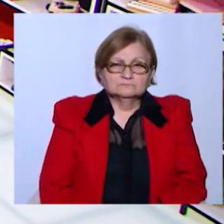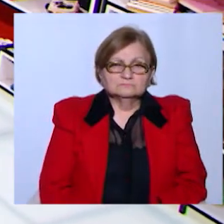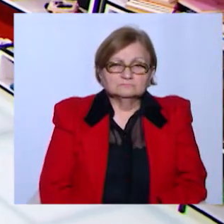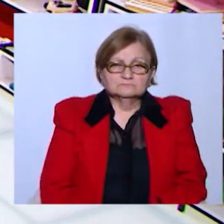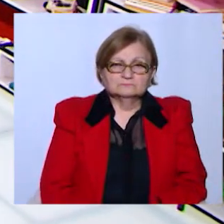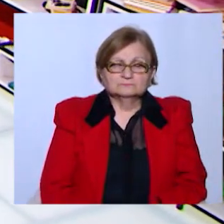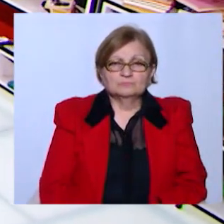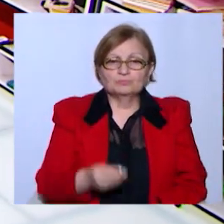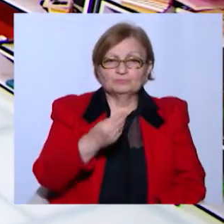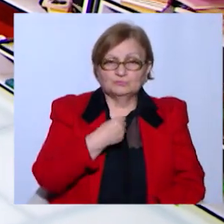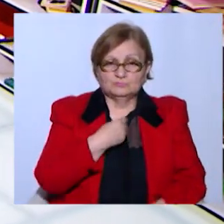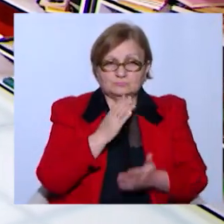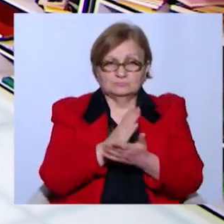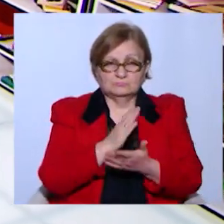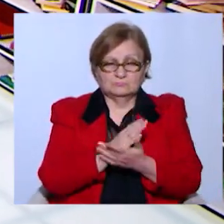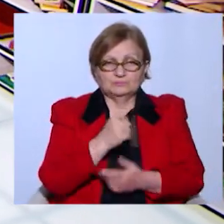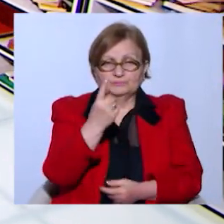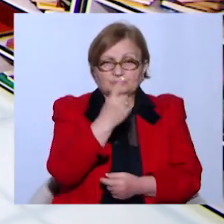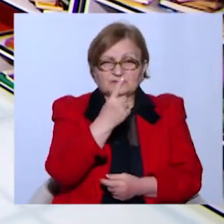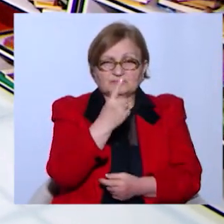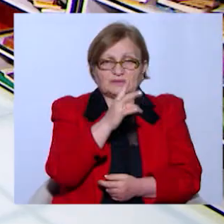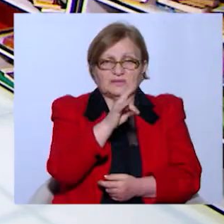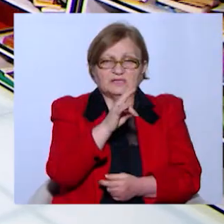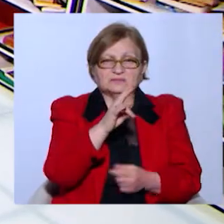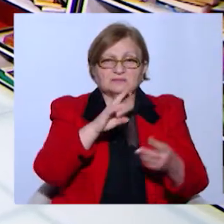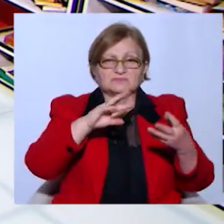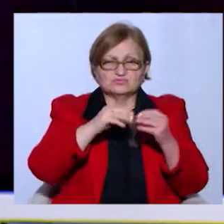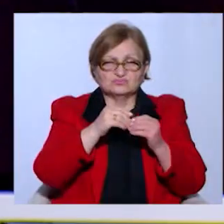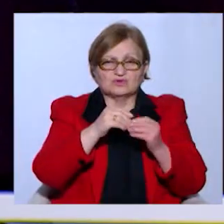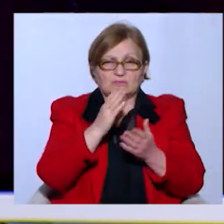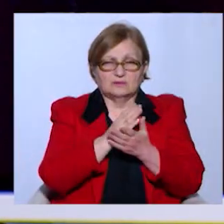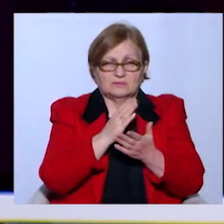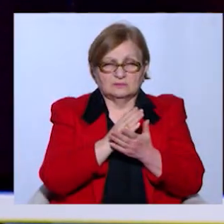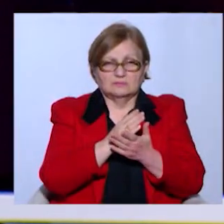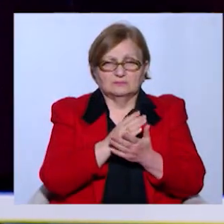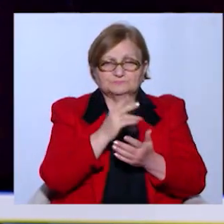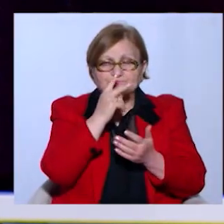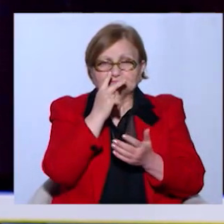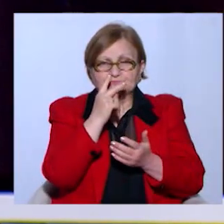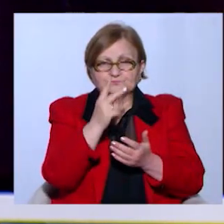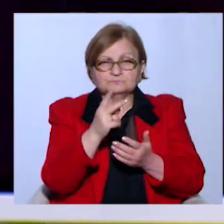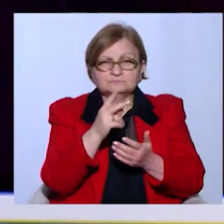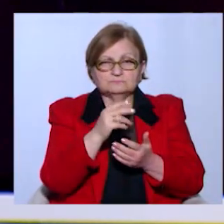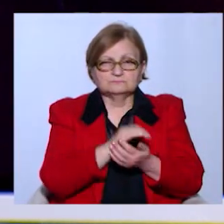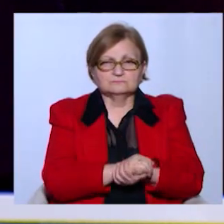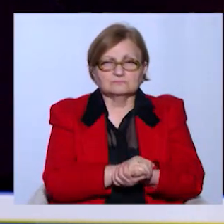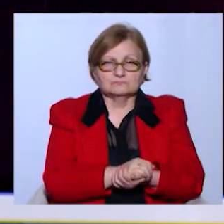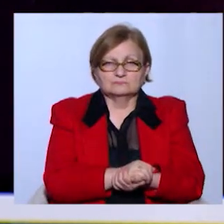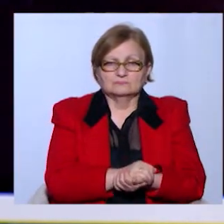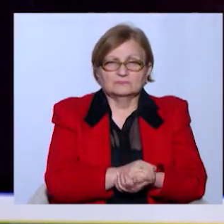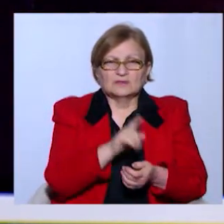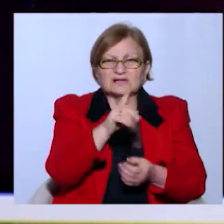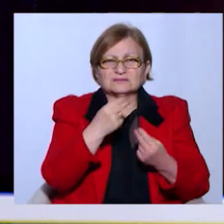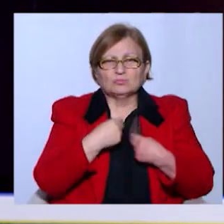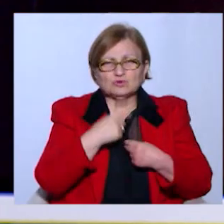ესე იგი, მოცემული გვაქვს, რომ პირველი n წევრის ჯამი არის s-ი, ანუ a1 + a2 +